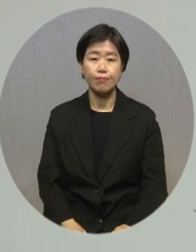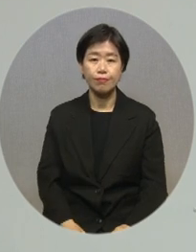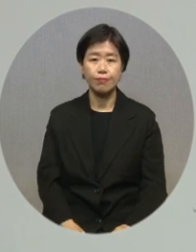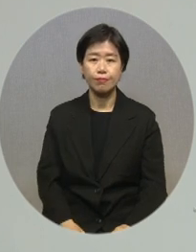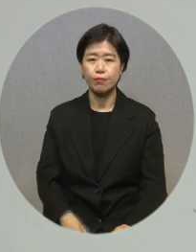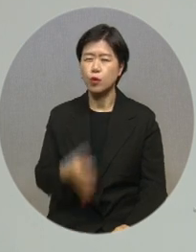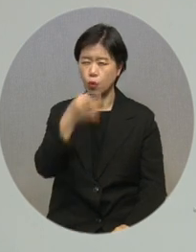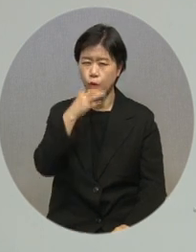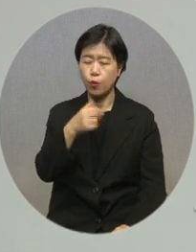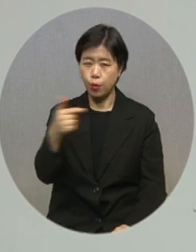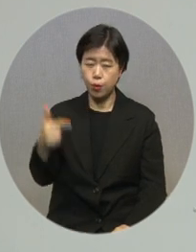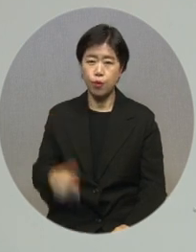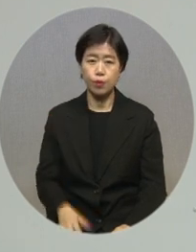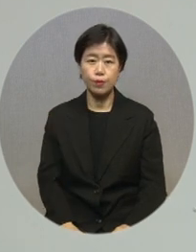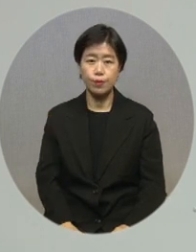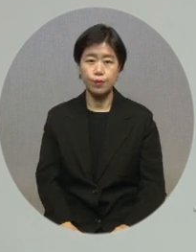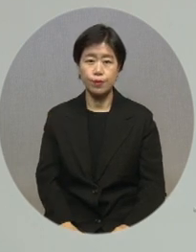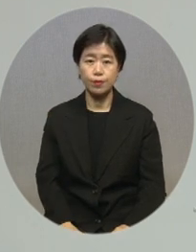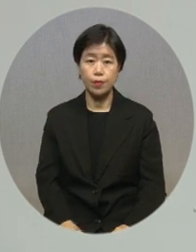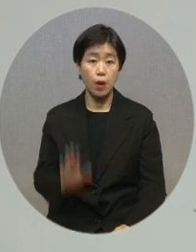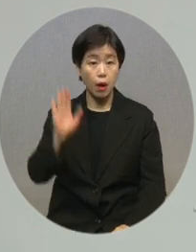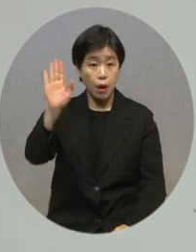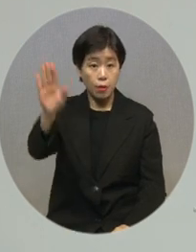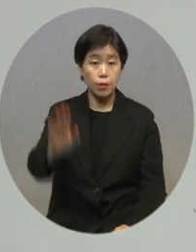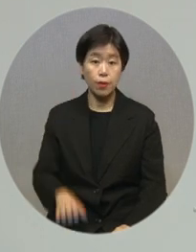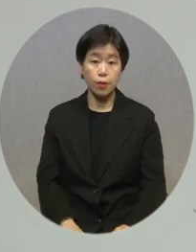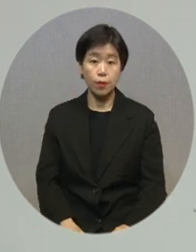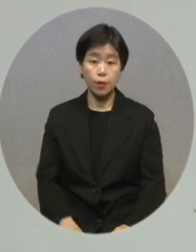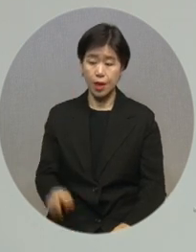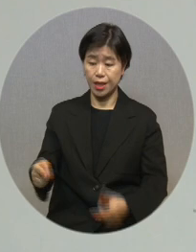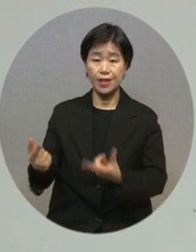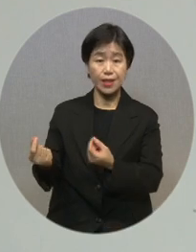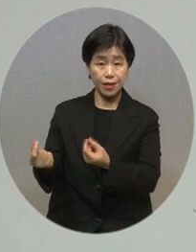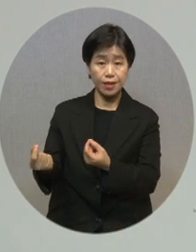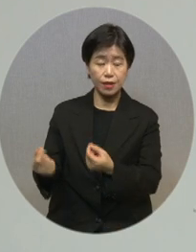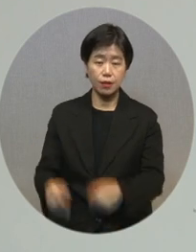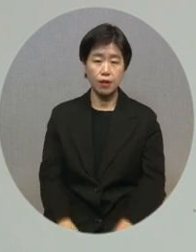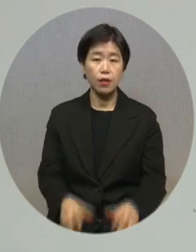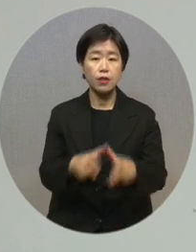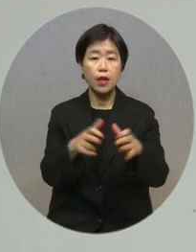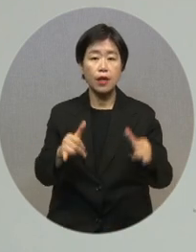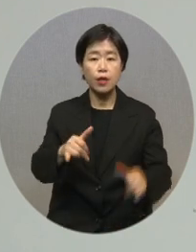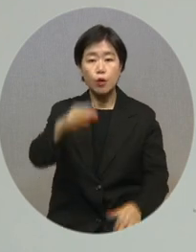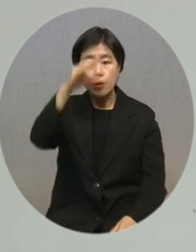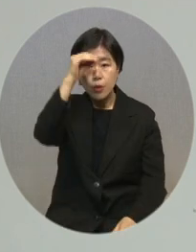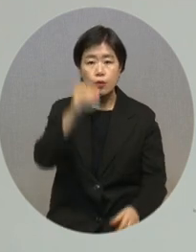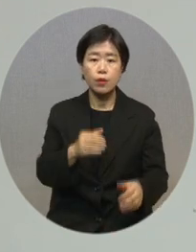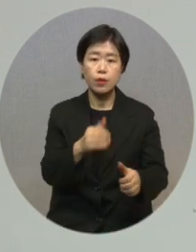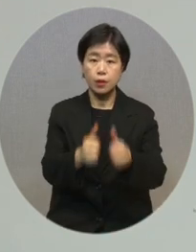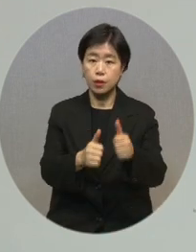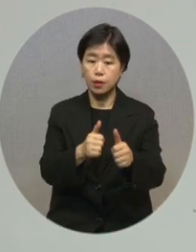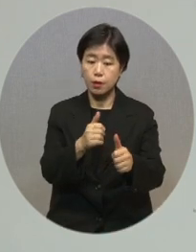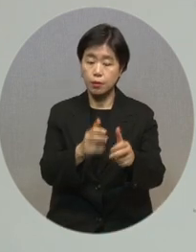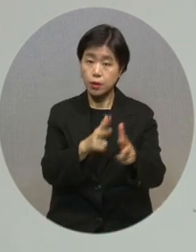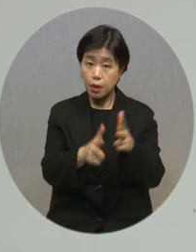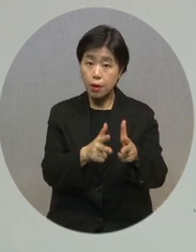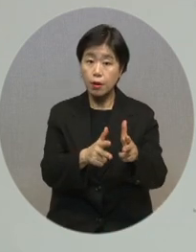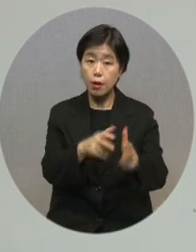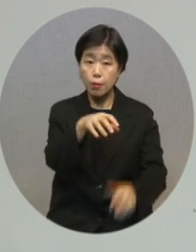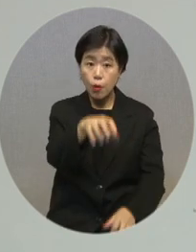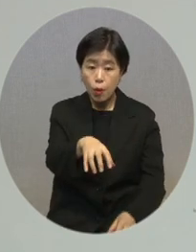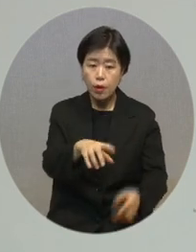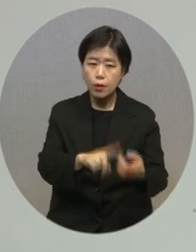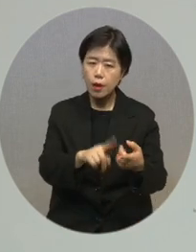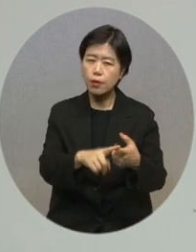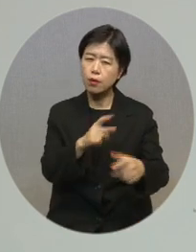굉장히 효과적인 그 대안이 될수 있겠다. 그래서 앞으로 저희들은 이런 장애인 그 표준 사업장을 좀더 확대하는 방향으로 정책적으로 좀